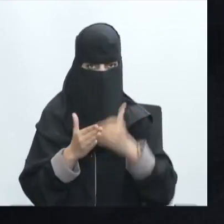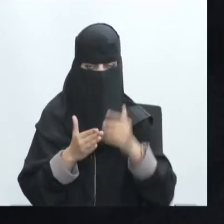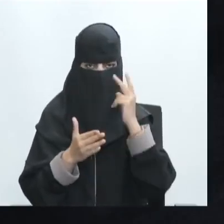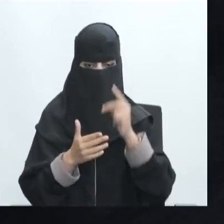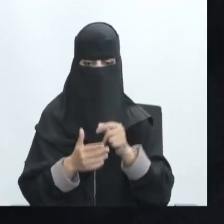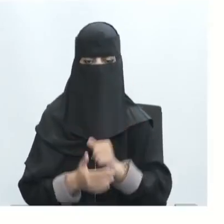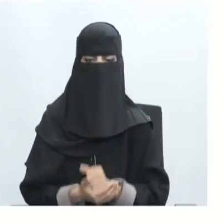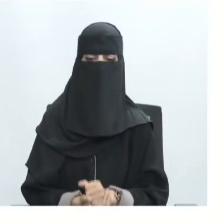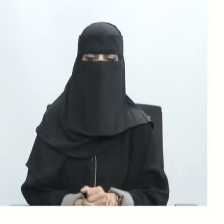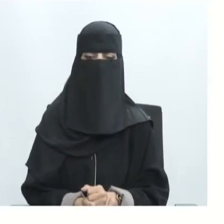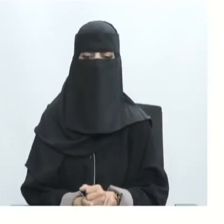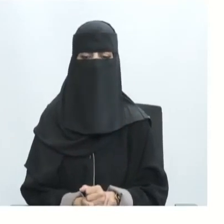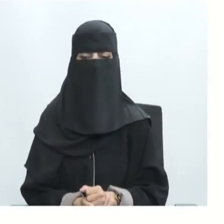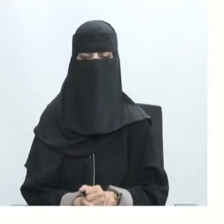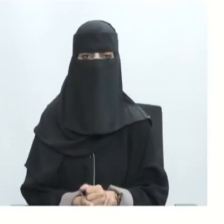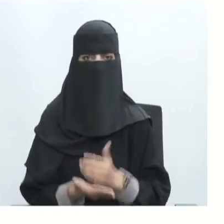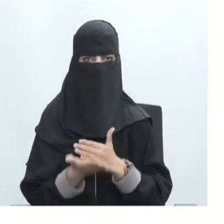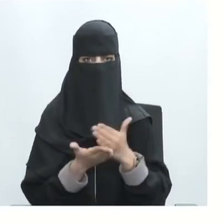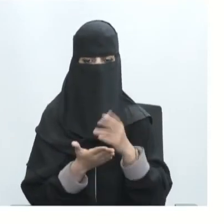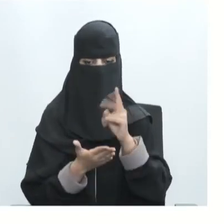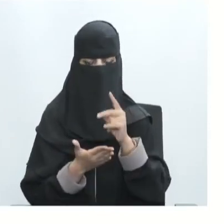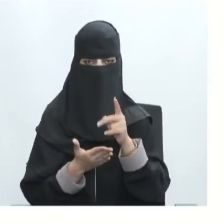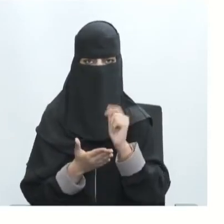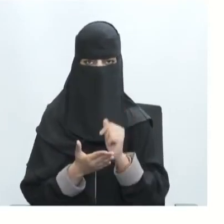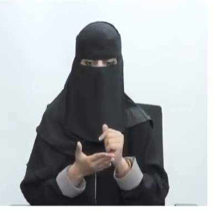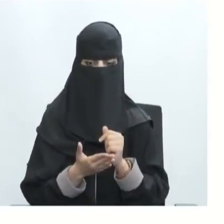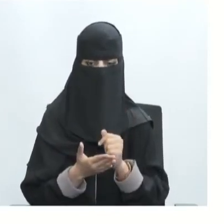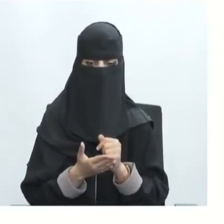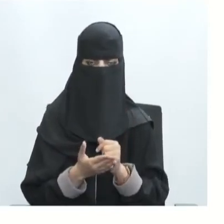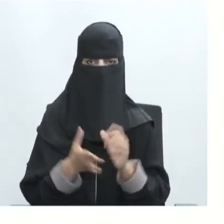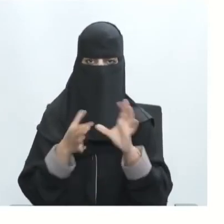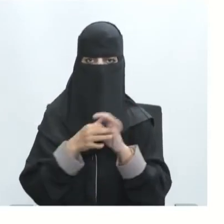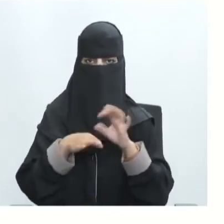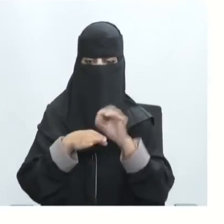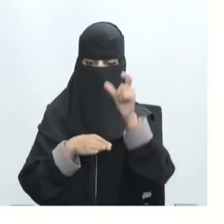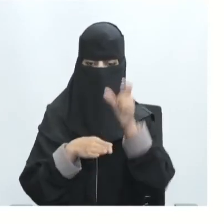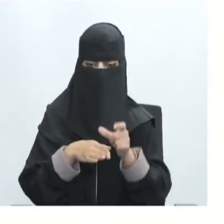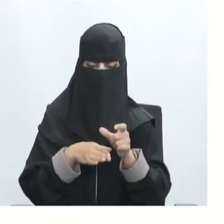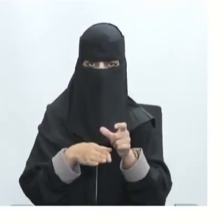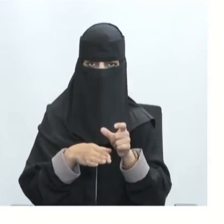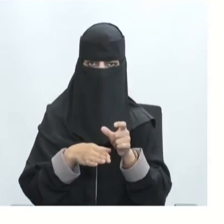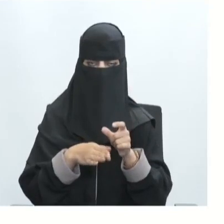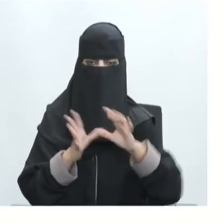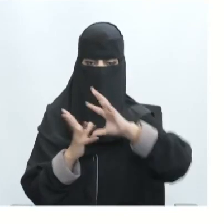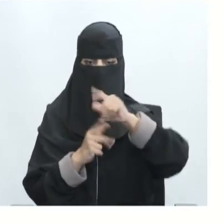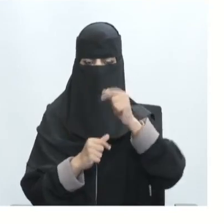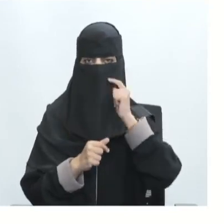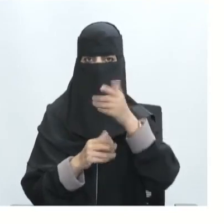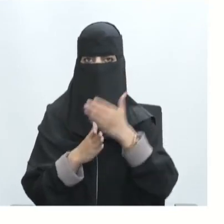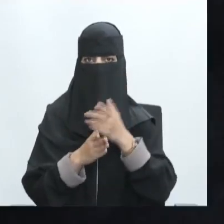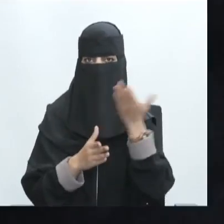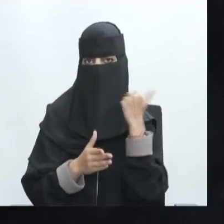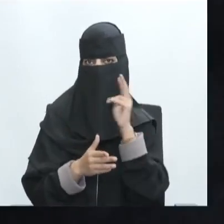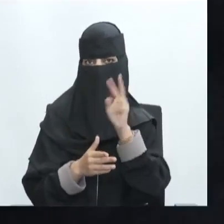او التي تليها ايضا نكمل هنا علاقه الانسان بالعالم وهذا السؤال الذي